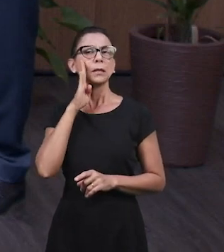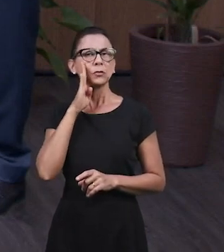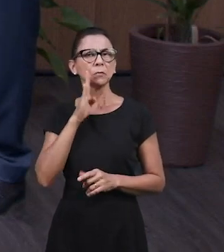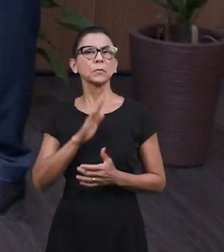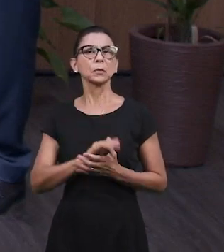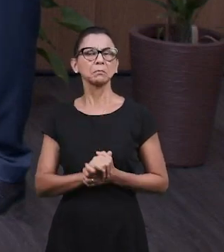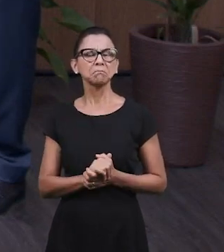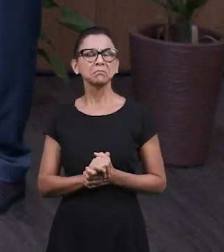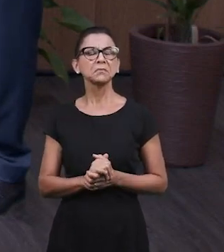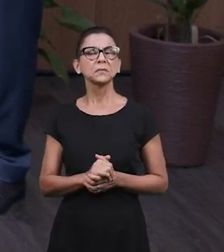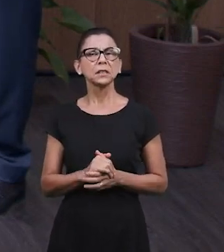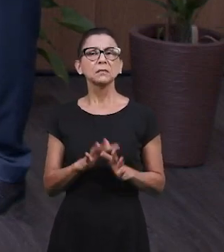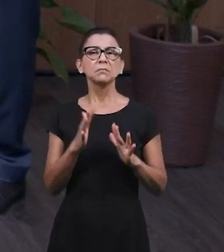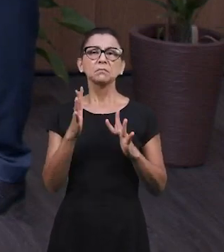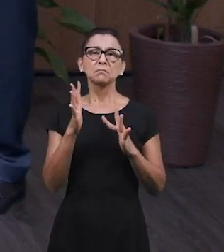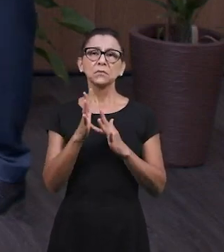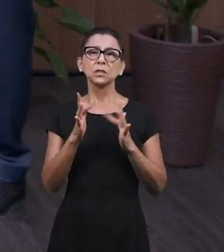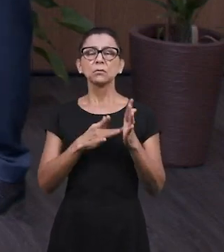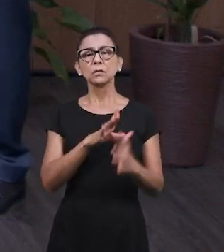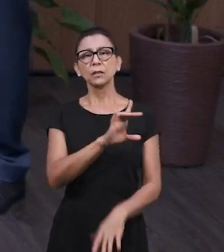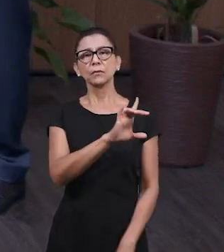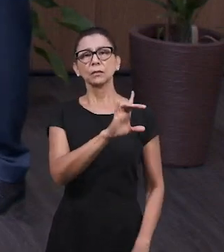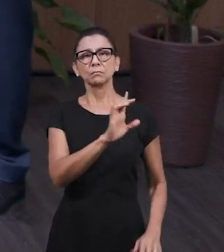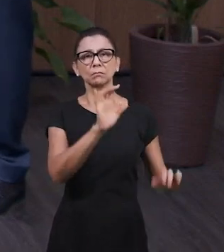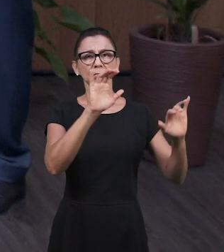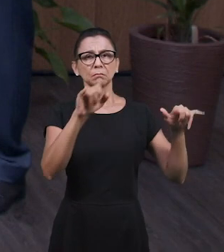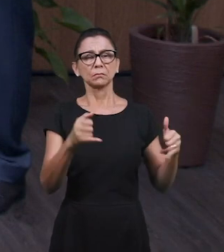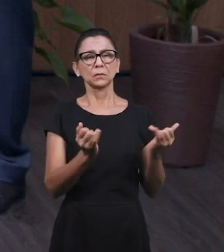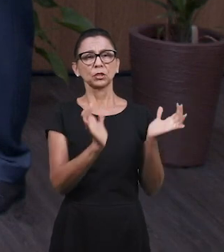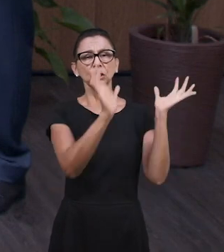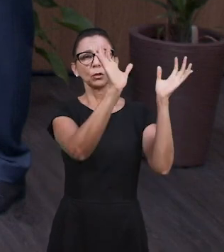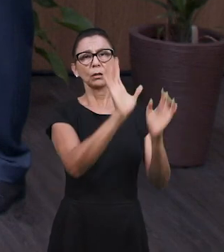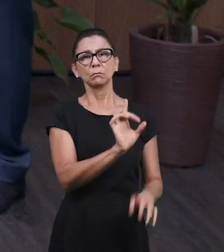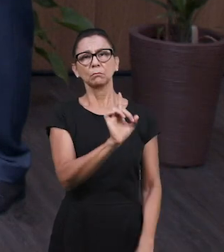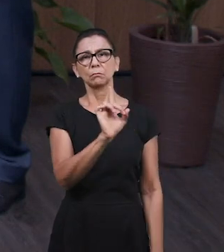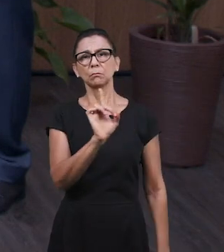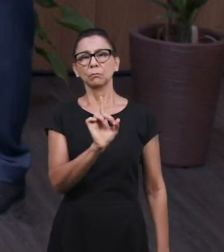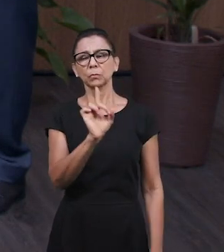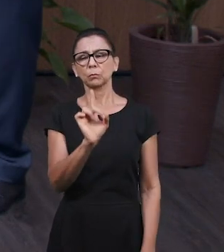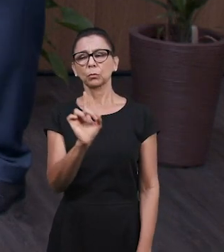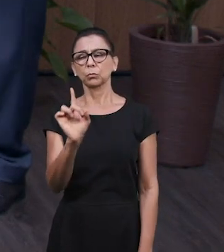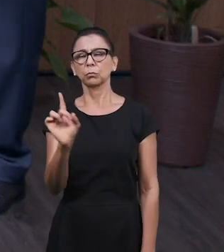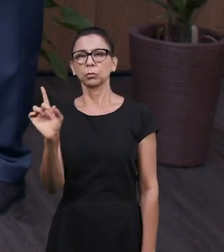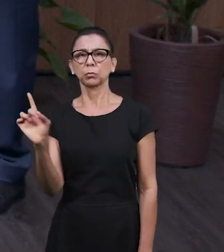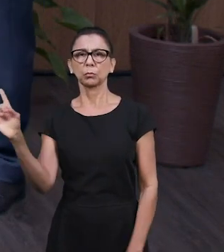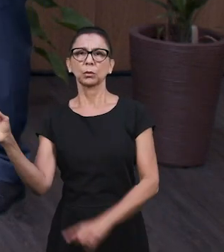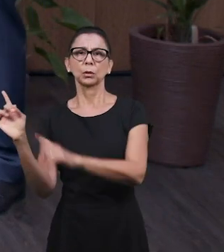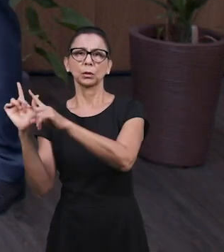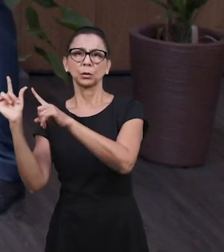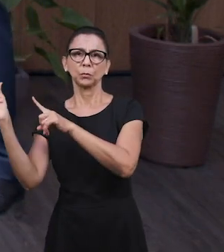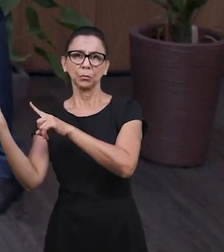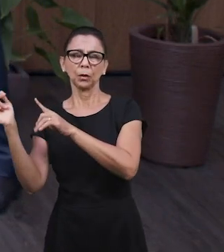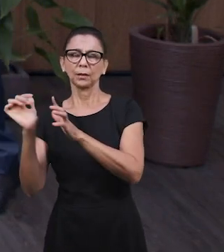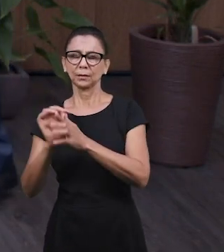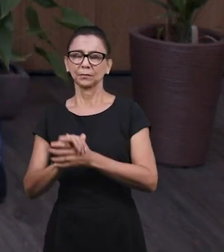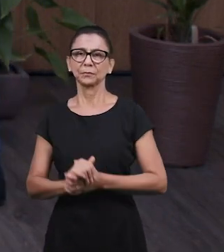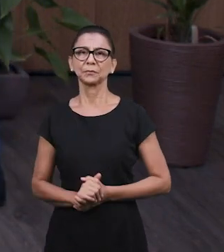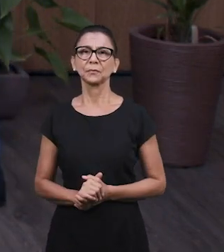en train de partir, accompagné de ses disciples et d'une grande foule. Et nous voyons déjà